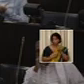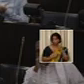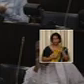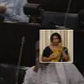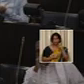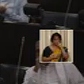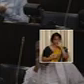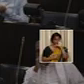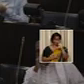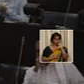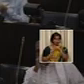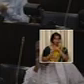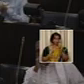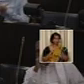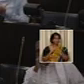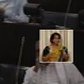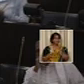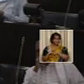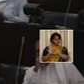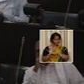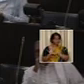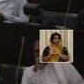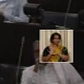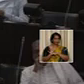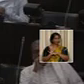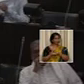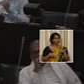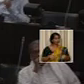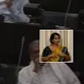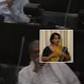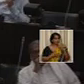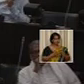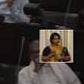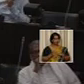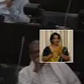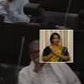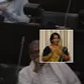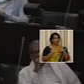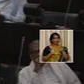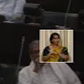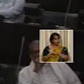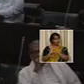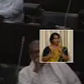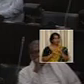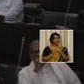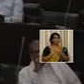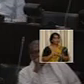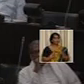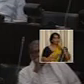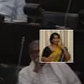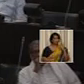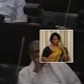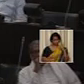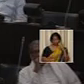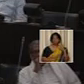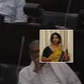මාස 5 ඇතුළත මැයි මාසයේ වෙනකොට අද දවසේදී අපි අද දවසේ වාර්තාවත් ඉදිරිපත් කරනවා මැයි මාසයට අදාළව ඩොලර් මිලියන 480ක්